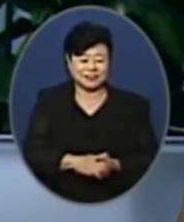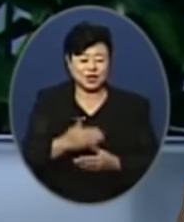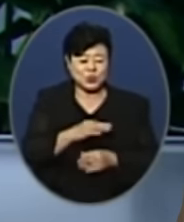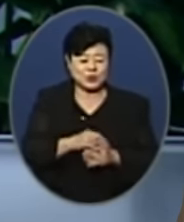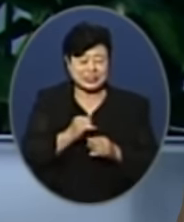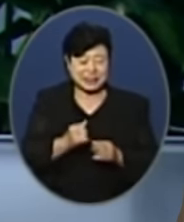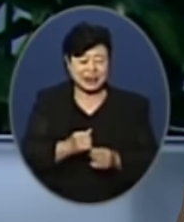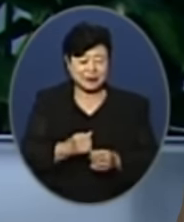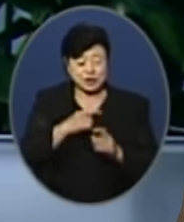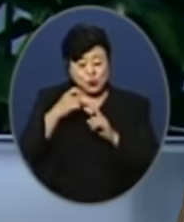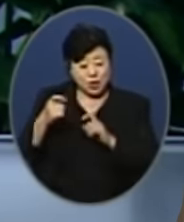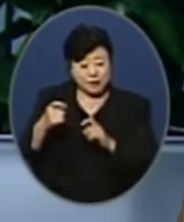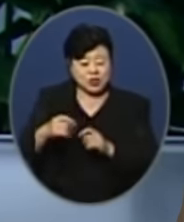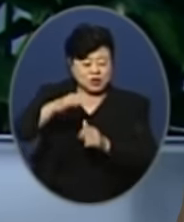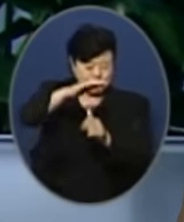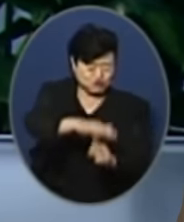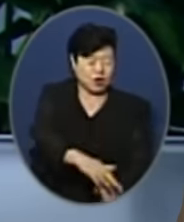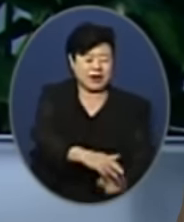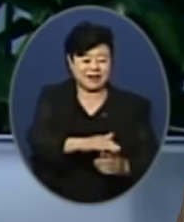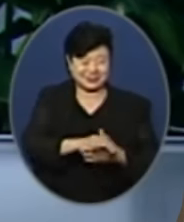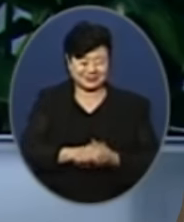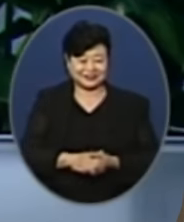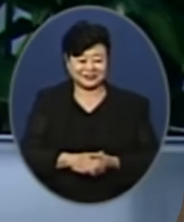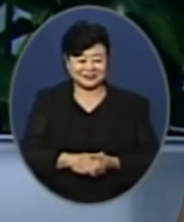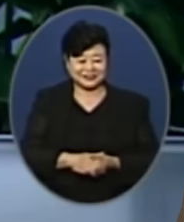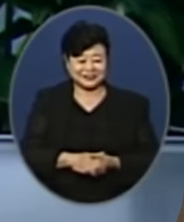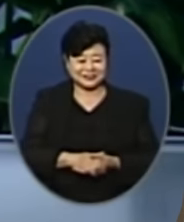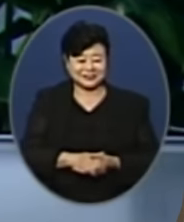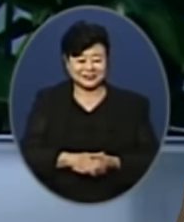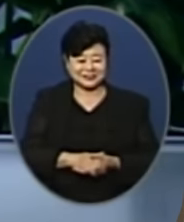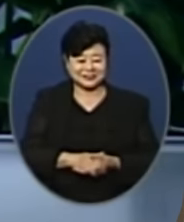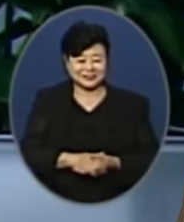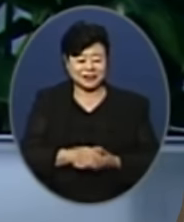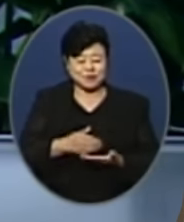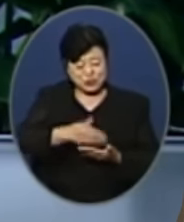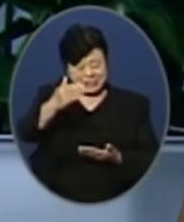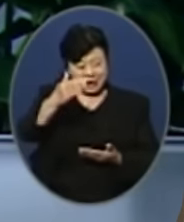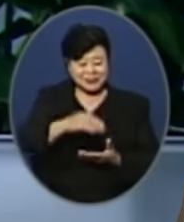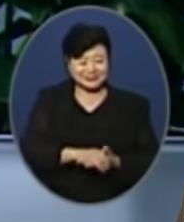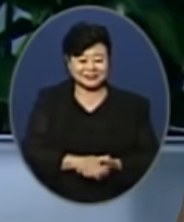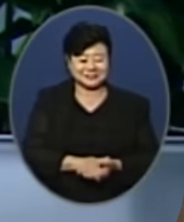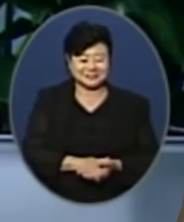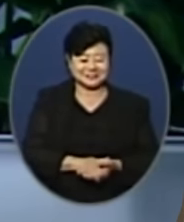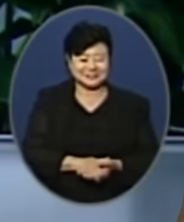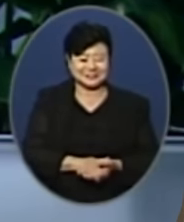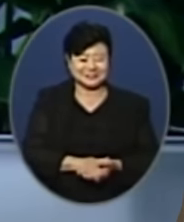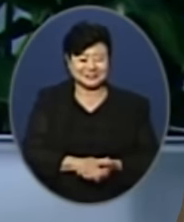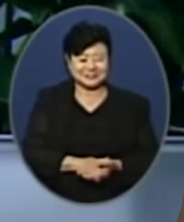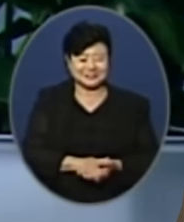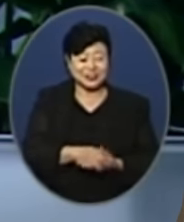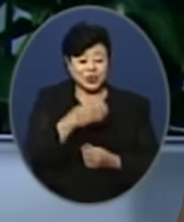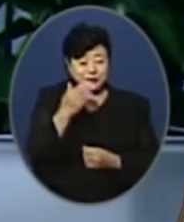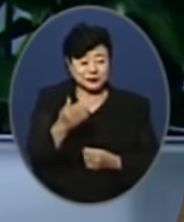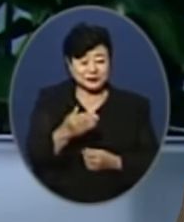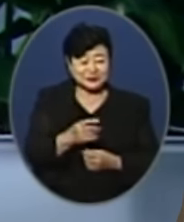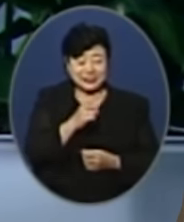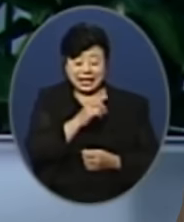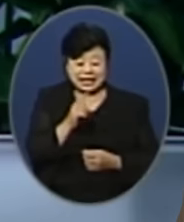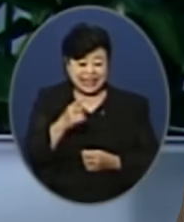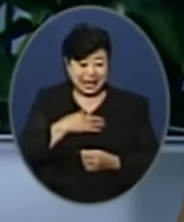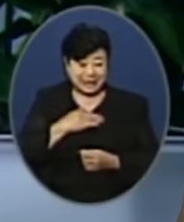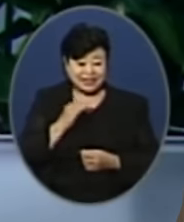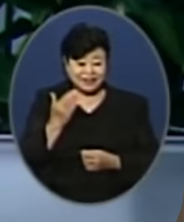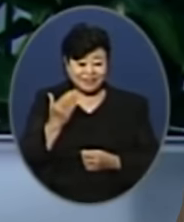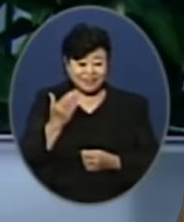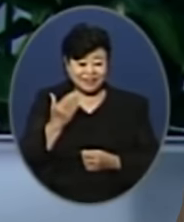육의 사람이 유혹을 하면 육의 사람을 대직해서 물리치는 것입니다. 여러분 하나 알아야 될